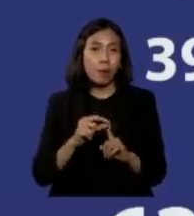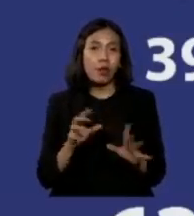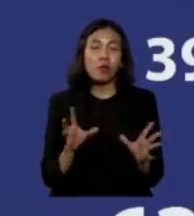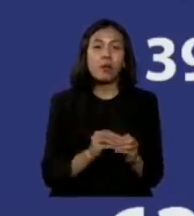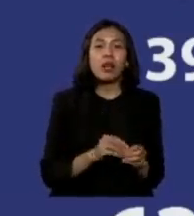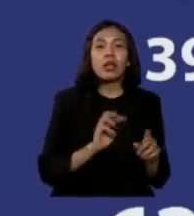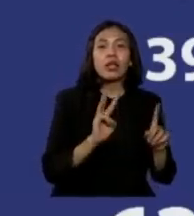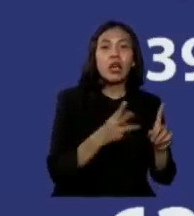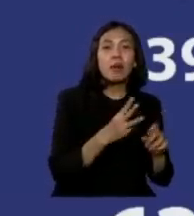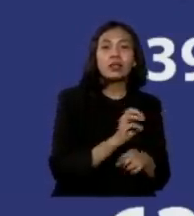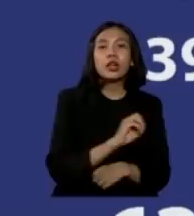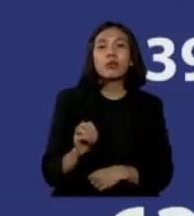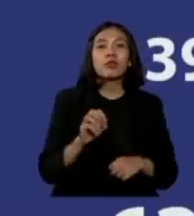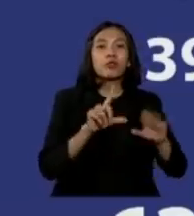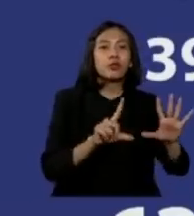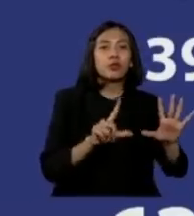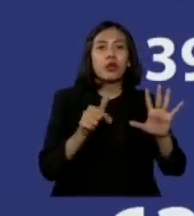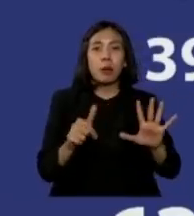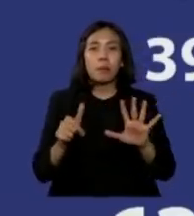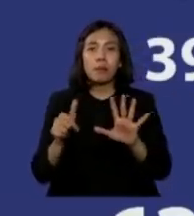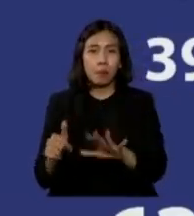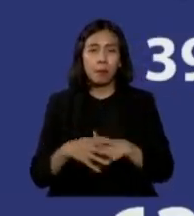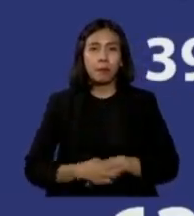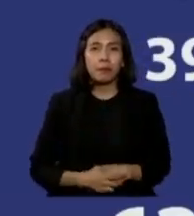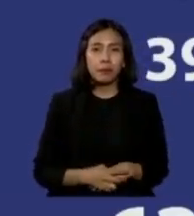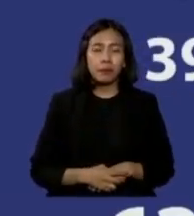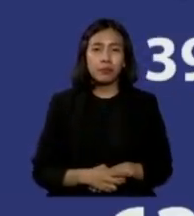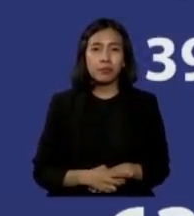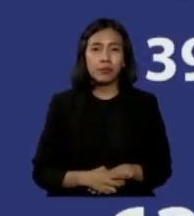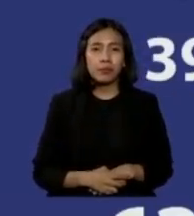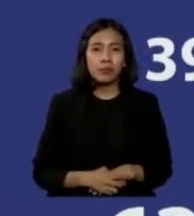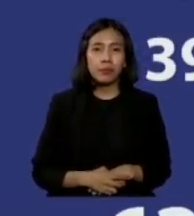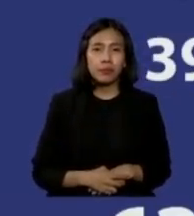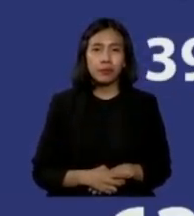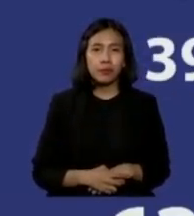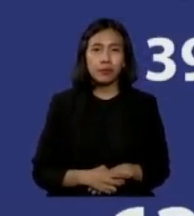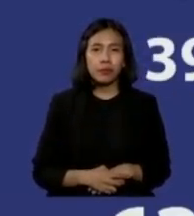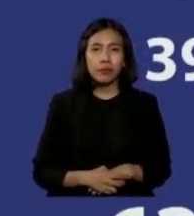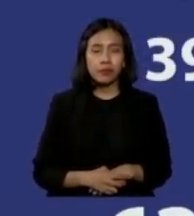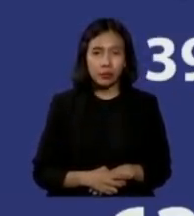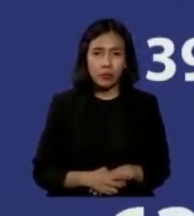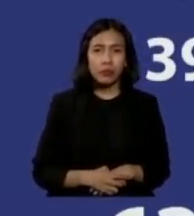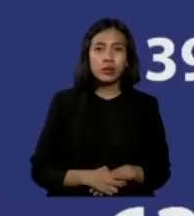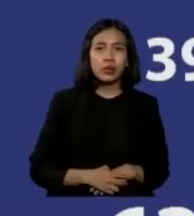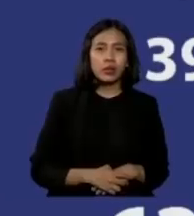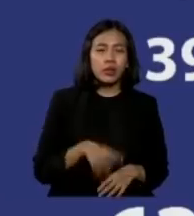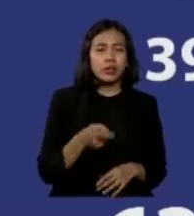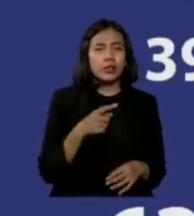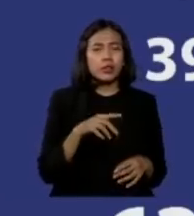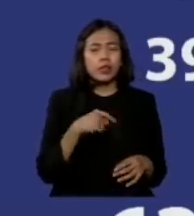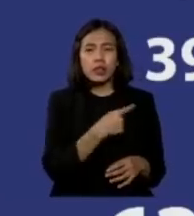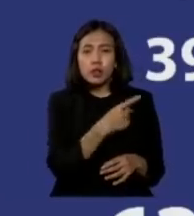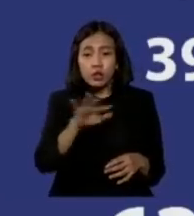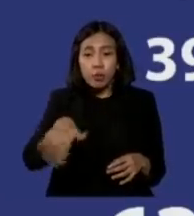13760 tujuh orang Oleh karena itu sudah sekalian upaya menegakkan diagnosa tetap